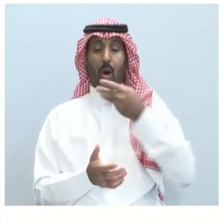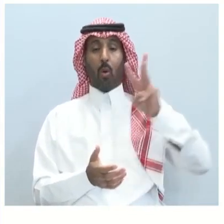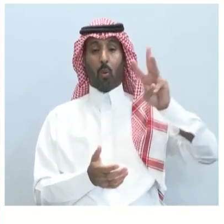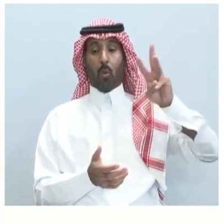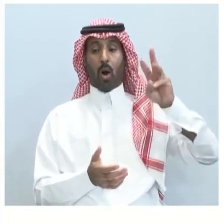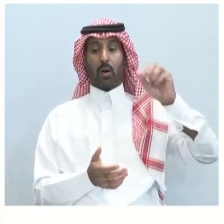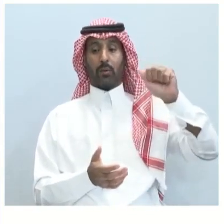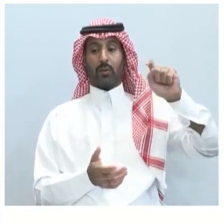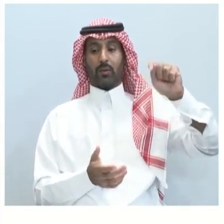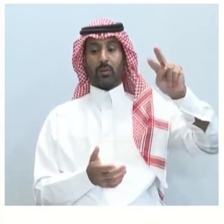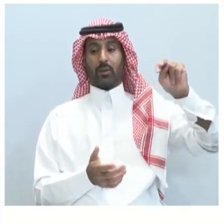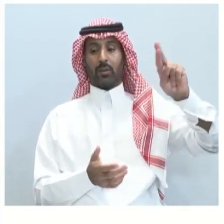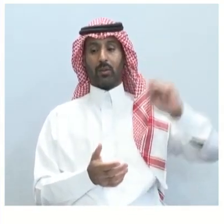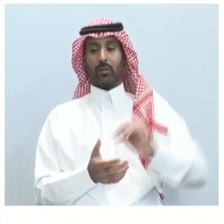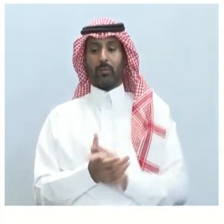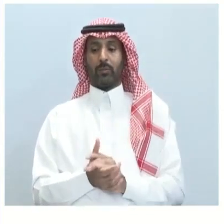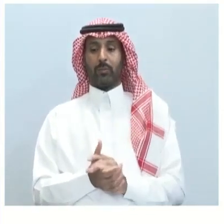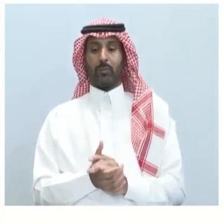لا تنسى هذه المعلومه